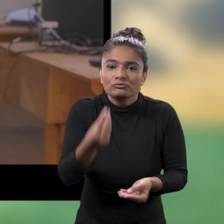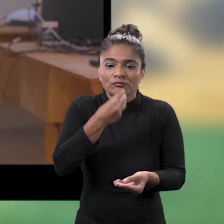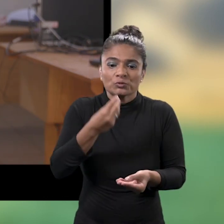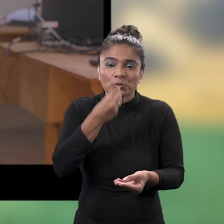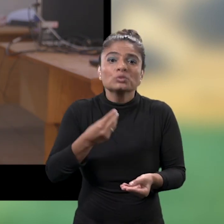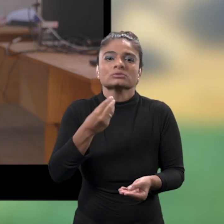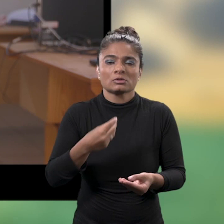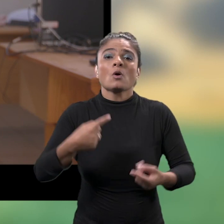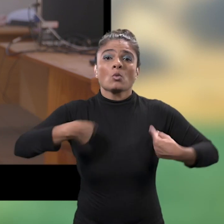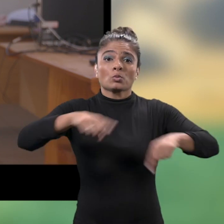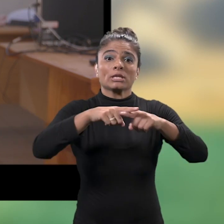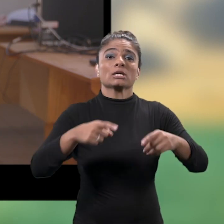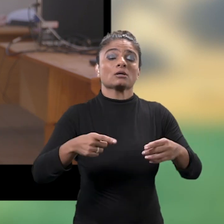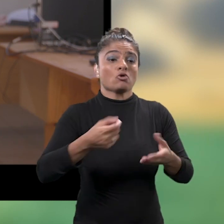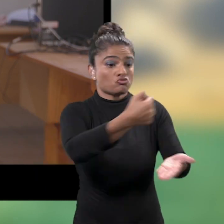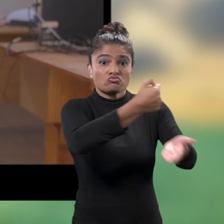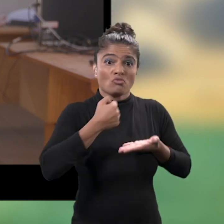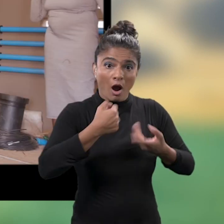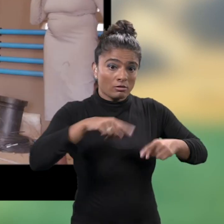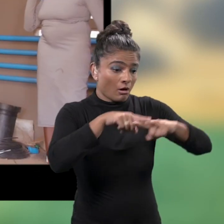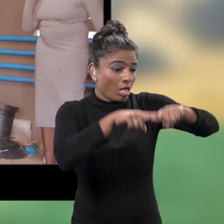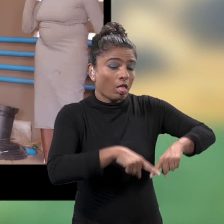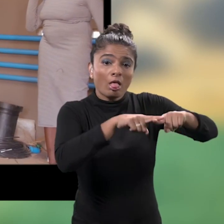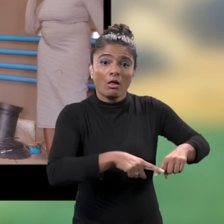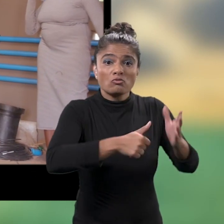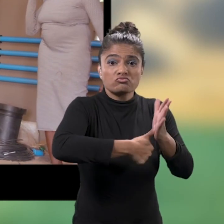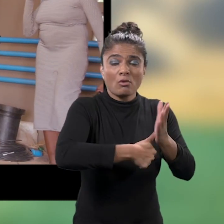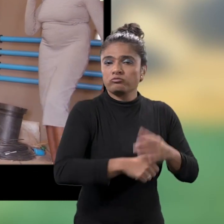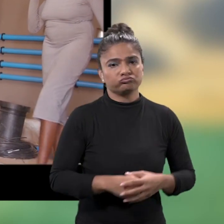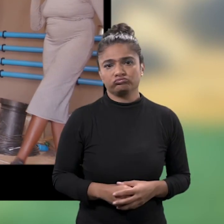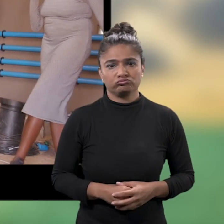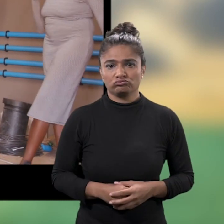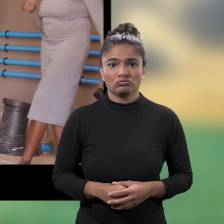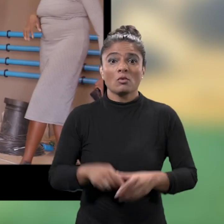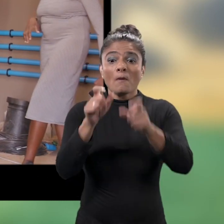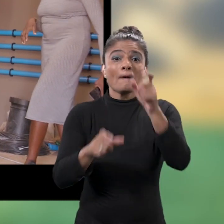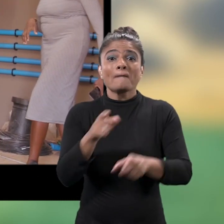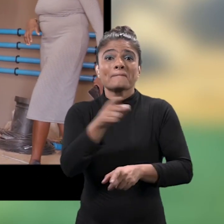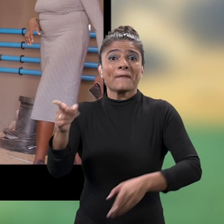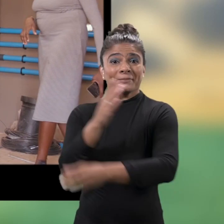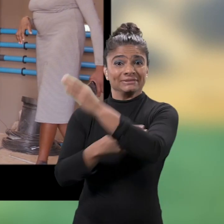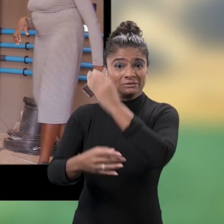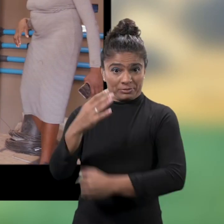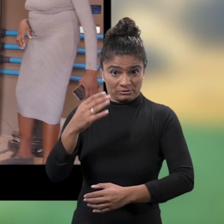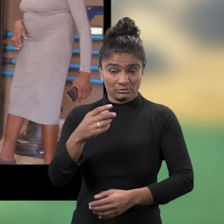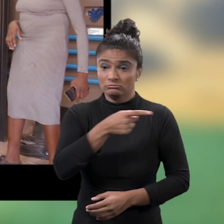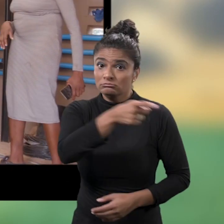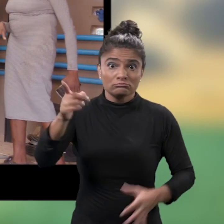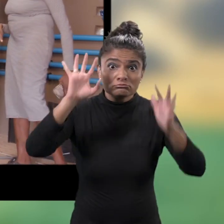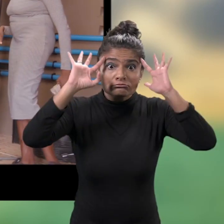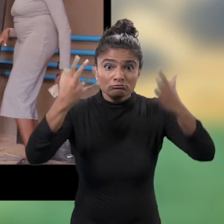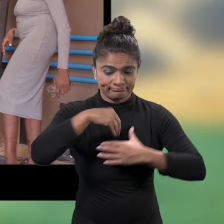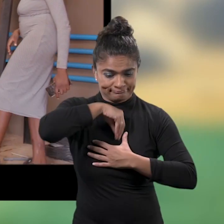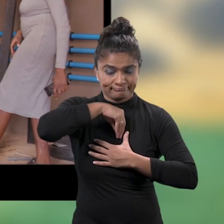singarely phezu kwama-grant esiwatholako. Ngithi abantu aba-disabled abazi ukuthi